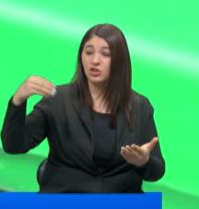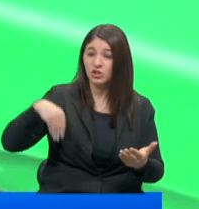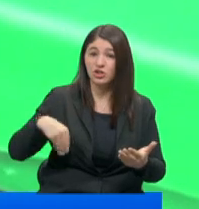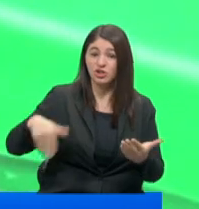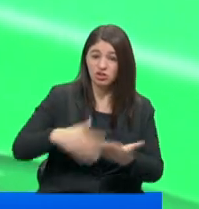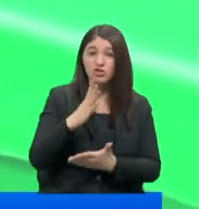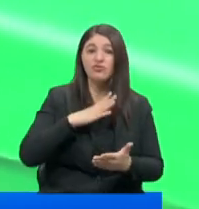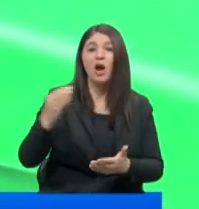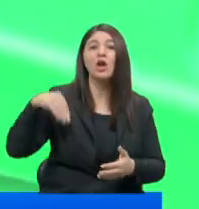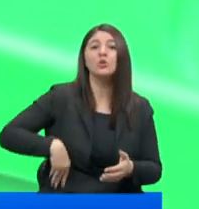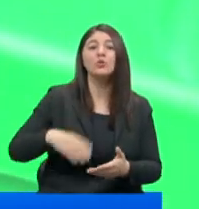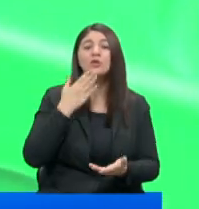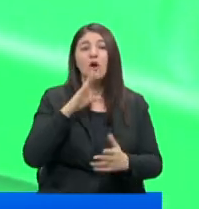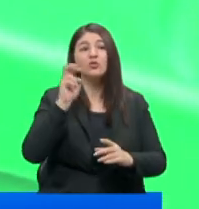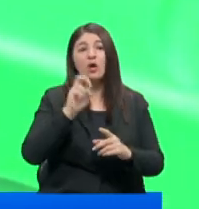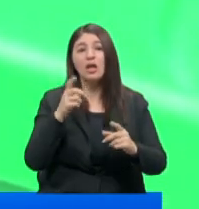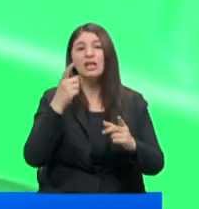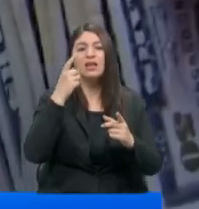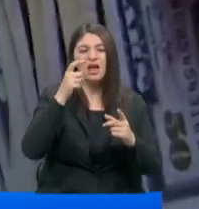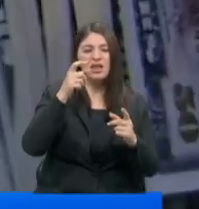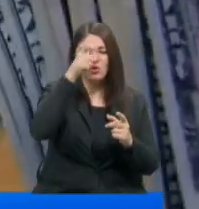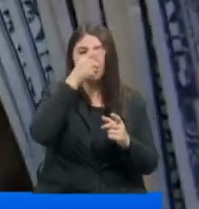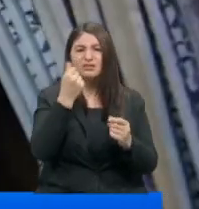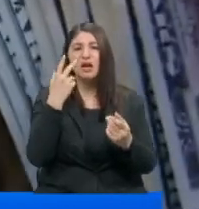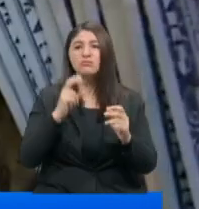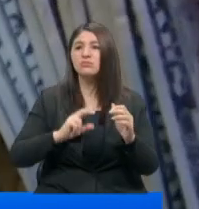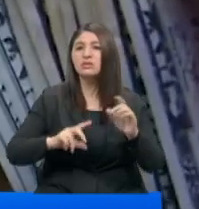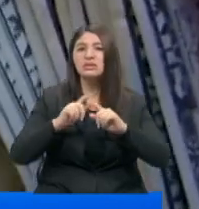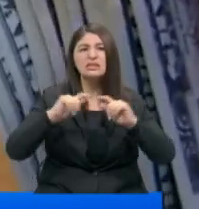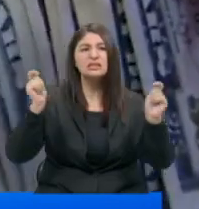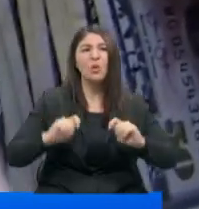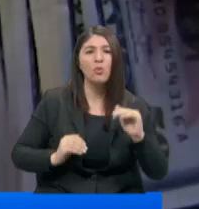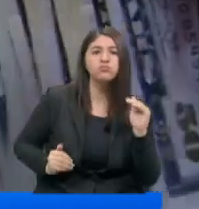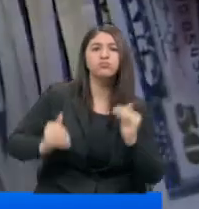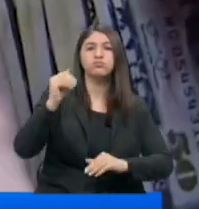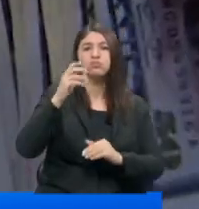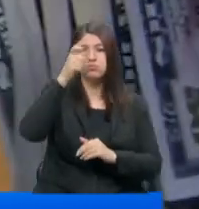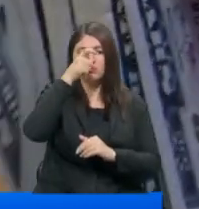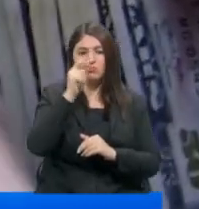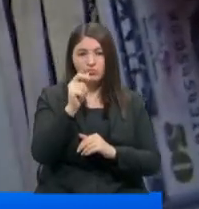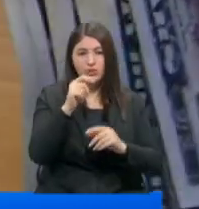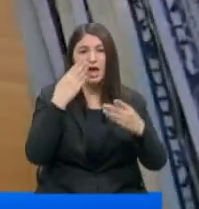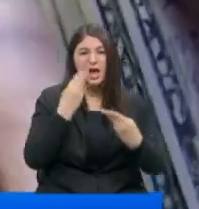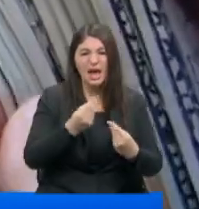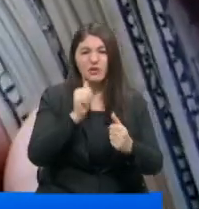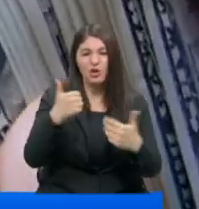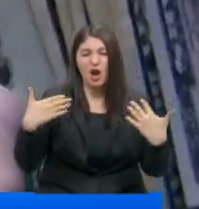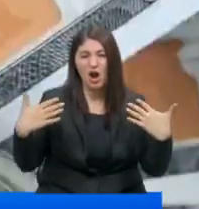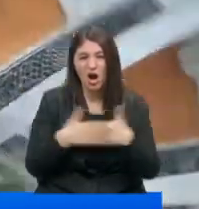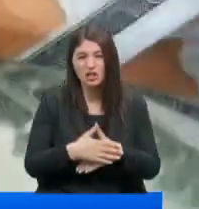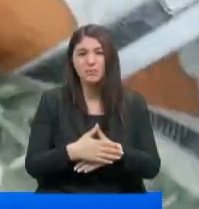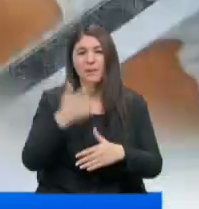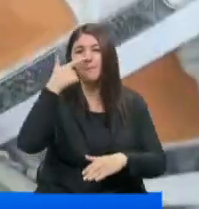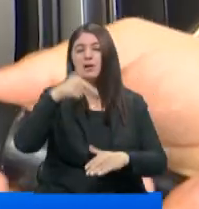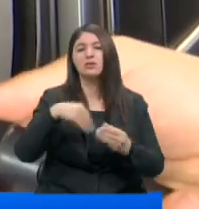Bankası'nın faiz indirimi ile gittiği doların TL karşısında tarihi zirvesini gördü Türk lirasının döviz karşısında Eridi günün akşamında